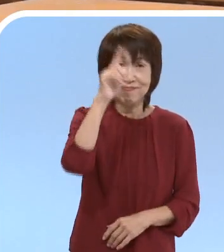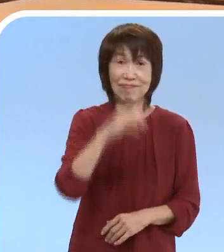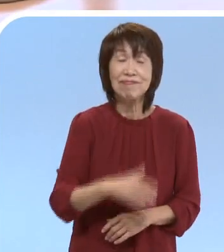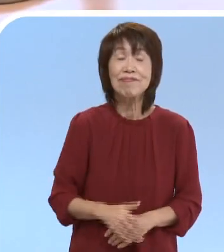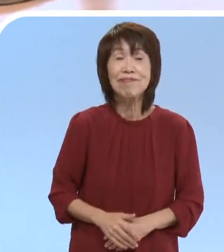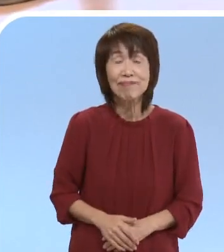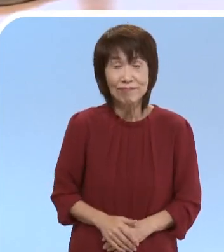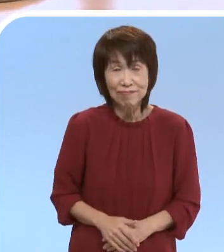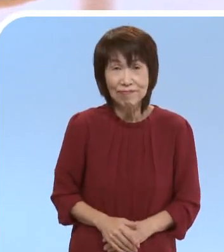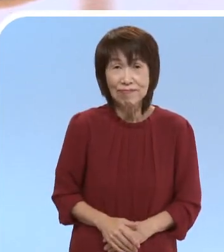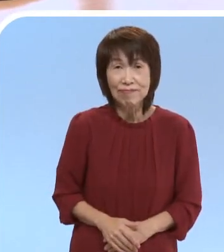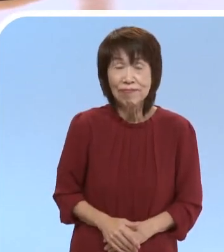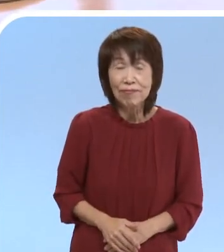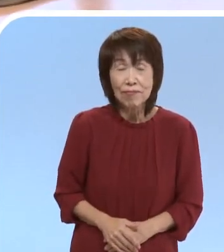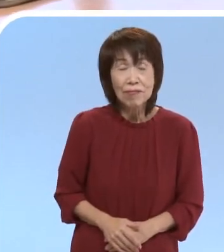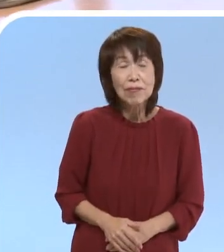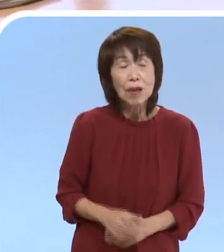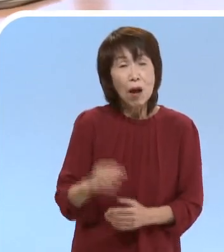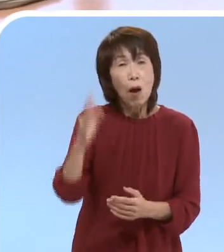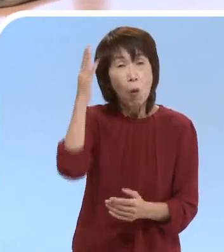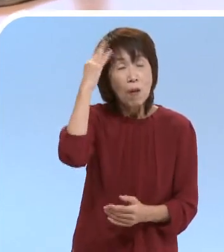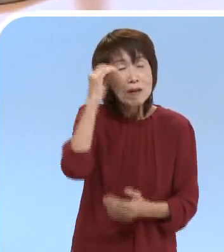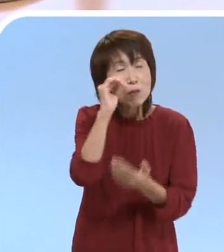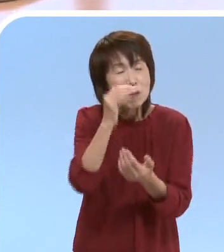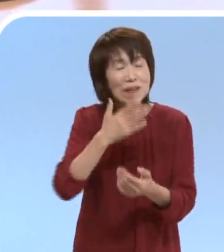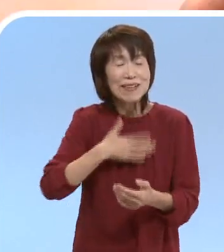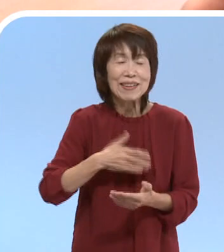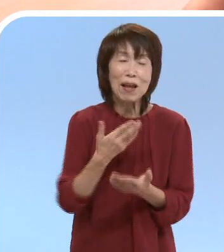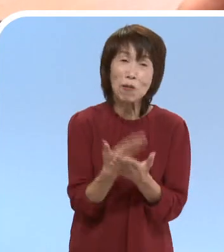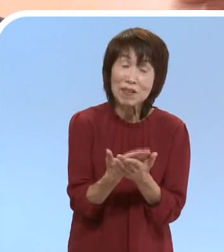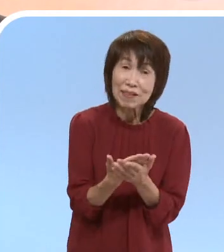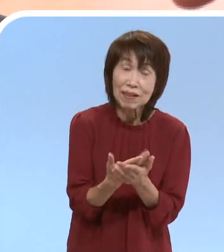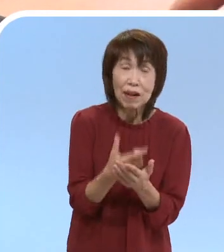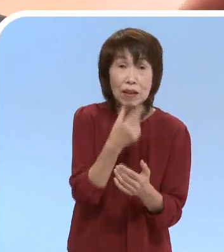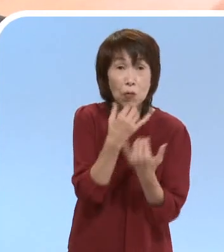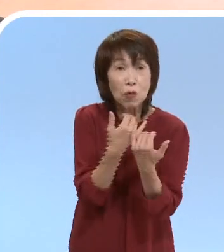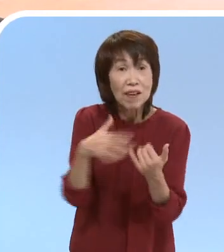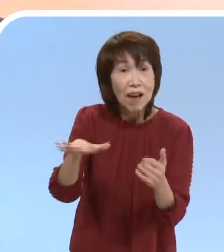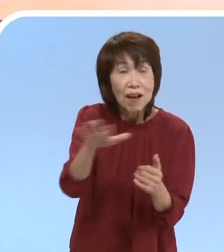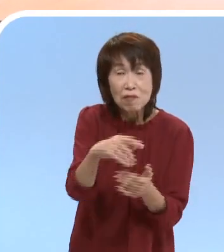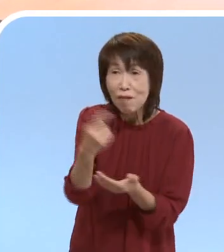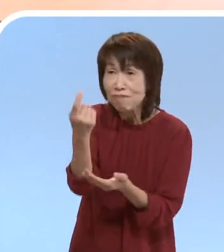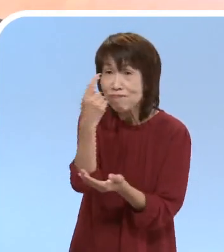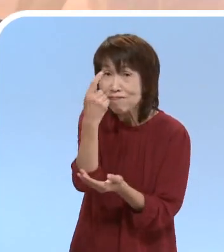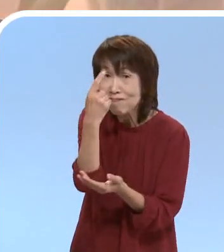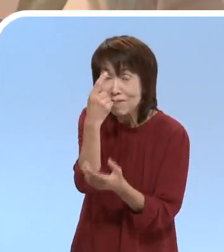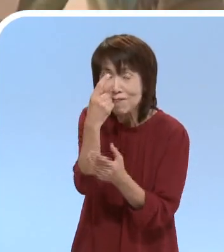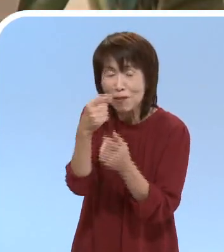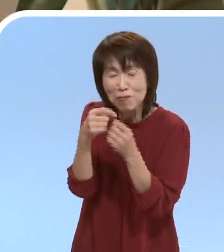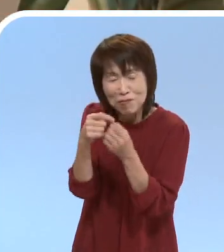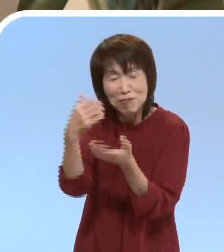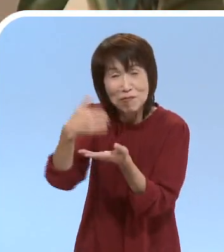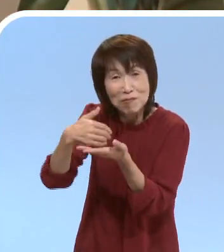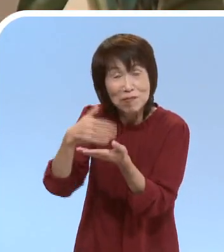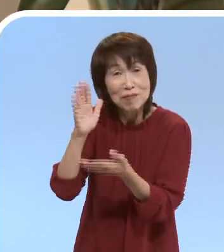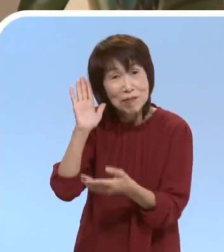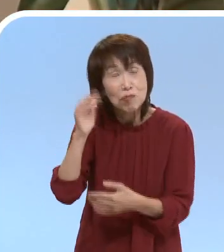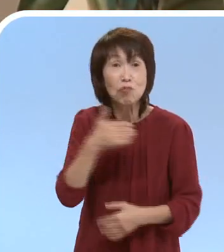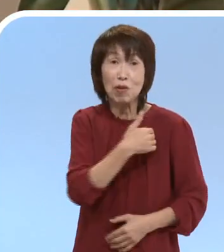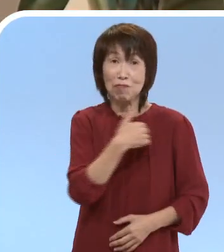のことを知ってほしいという思いから、収穫体験後オリーブオイル講座を開いています。続い